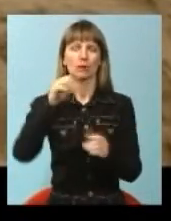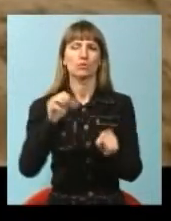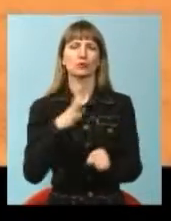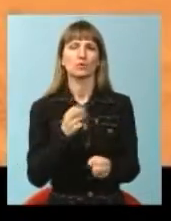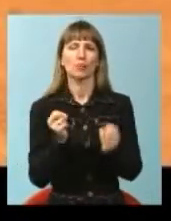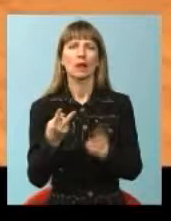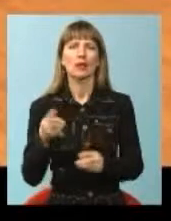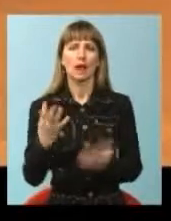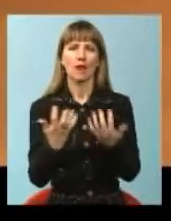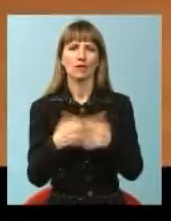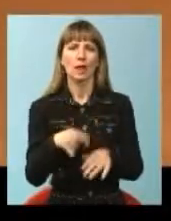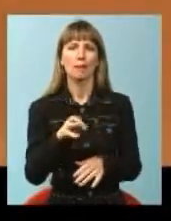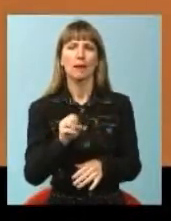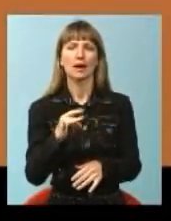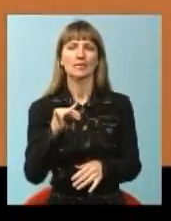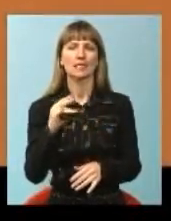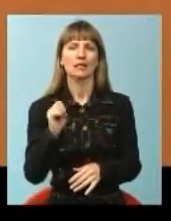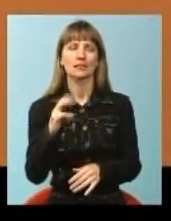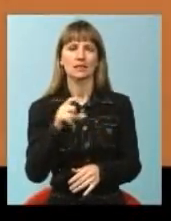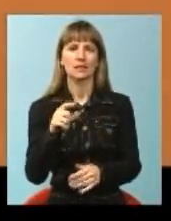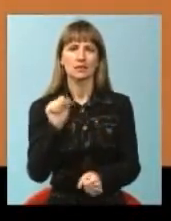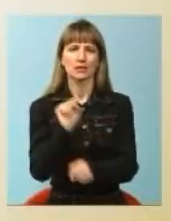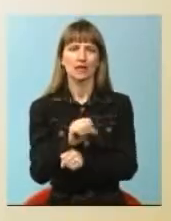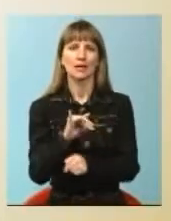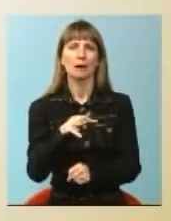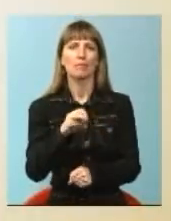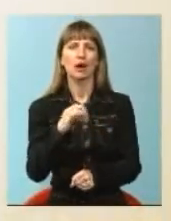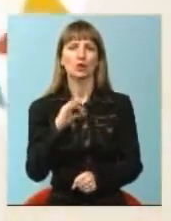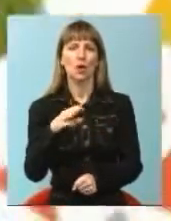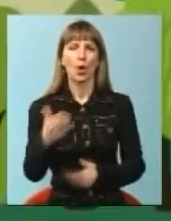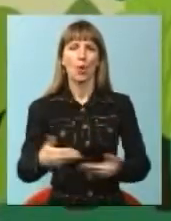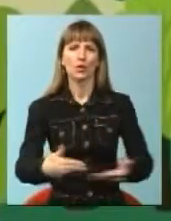для автоматичних марсіанських станцій і марсоходів.